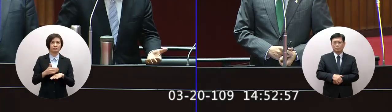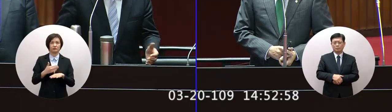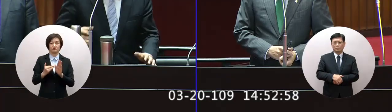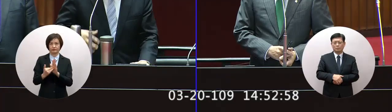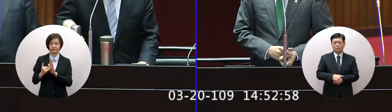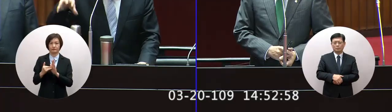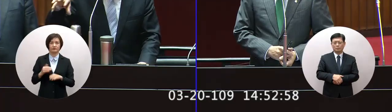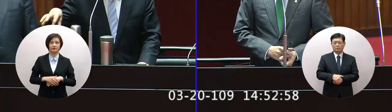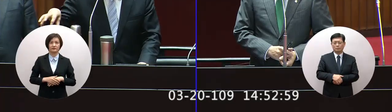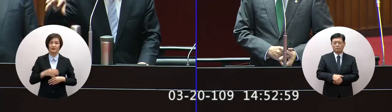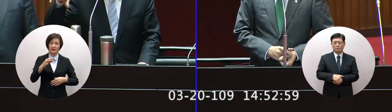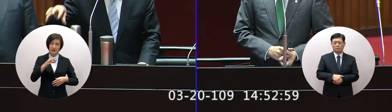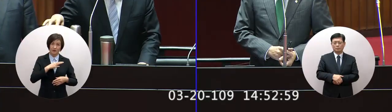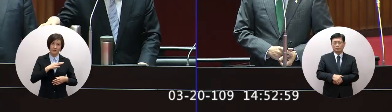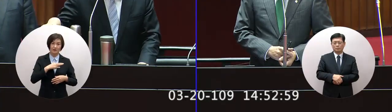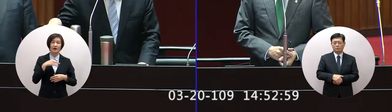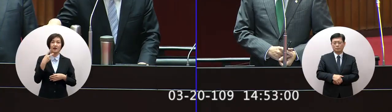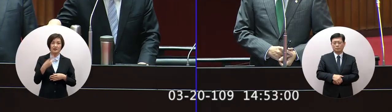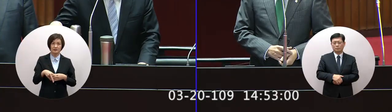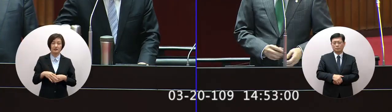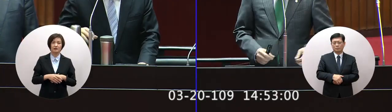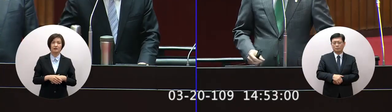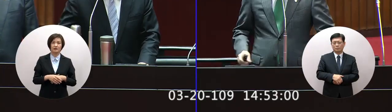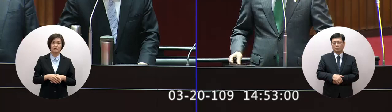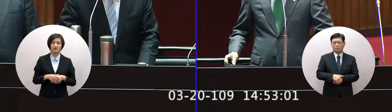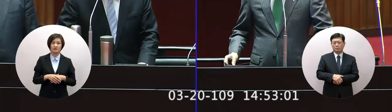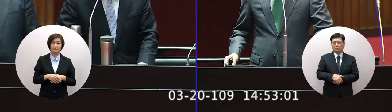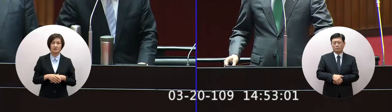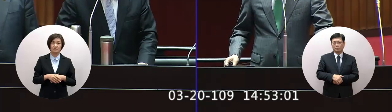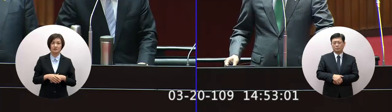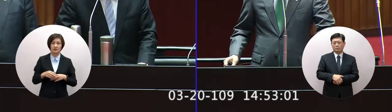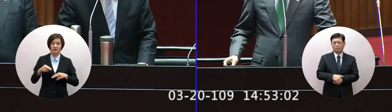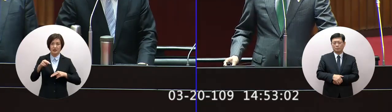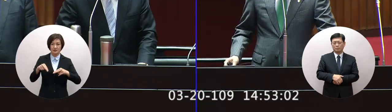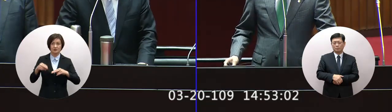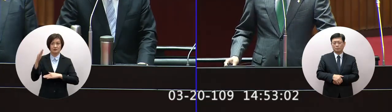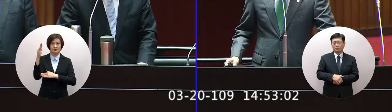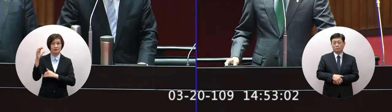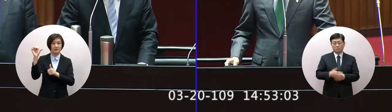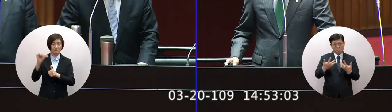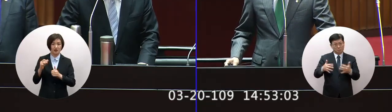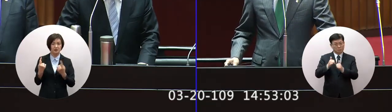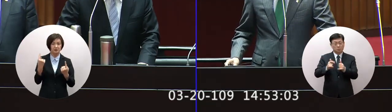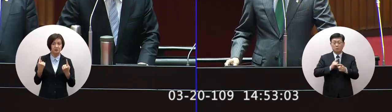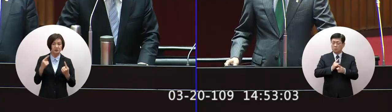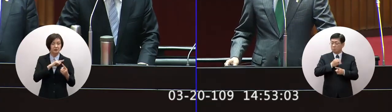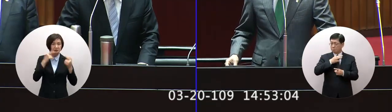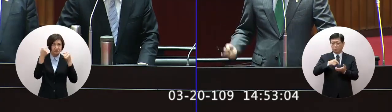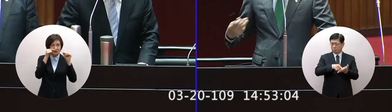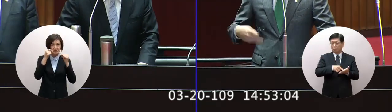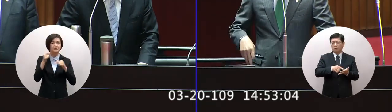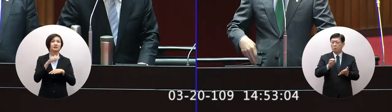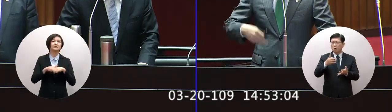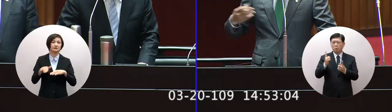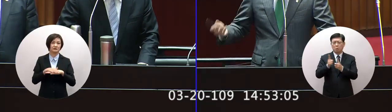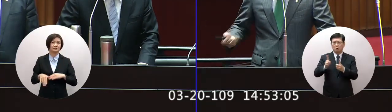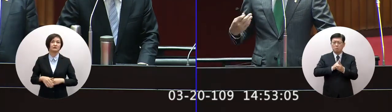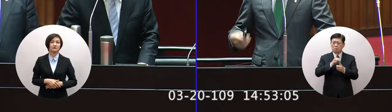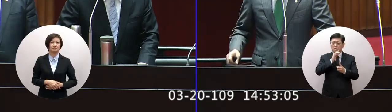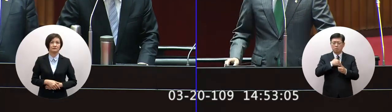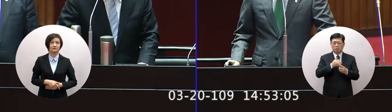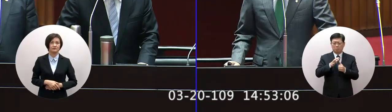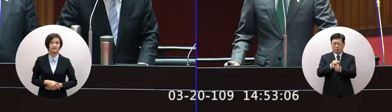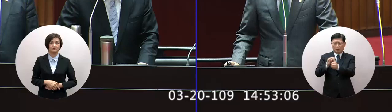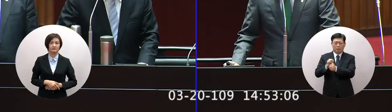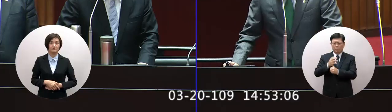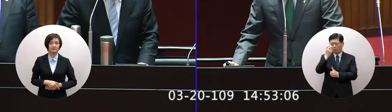这个有钱领比减少行政支出其实还是划算的。 甚至很多民众宁可不要领这个钱吧，因为对他来讲，他有人生